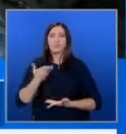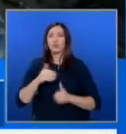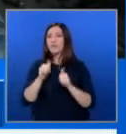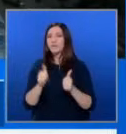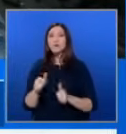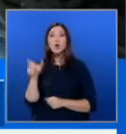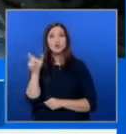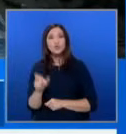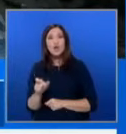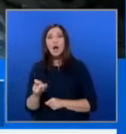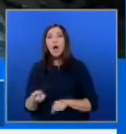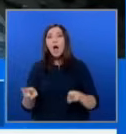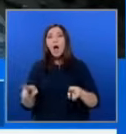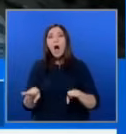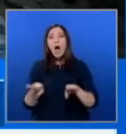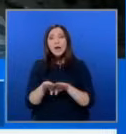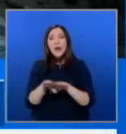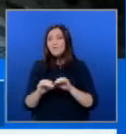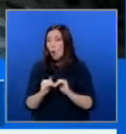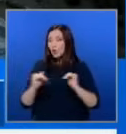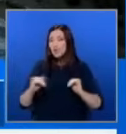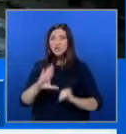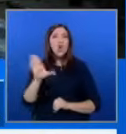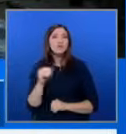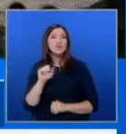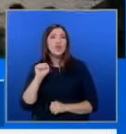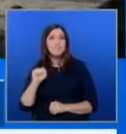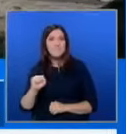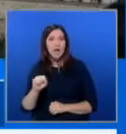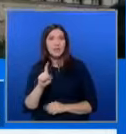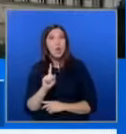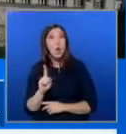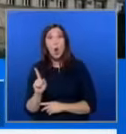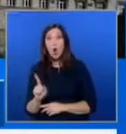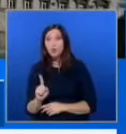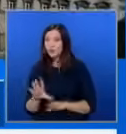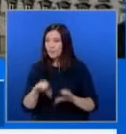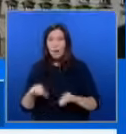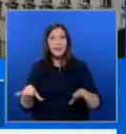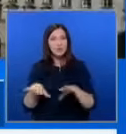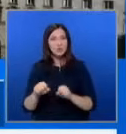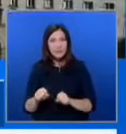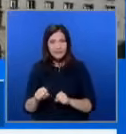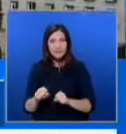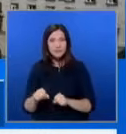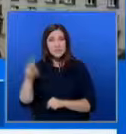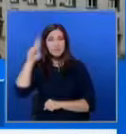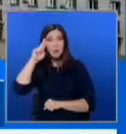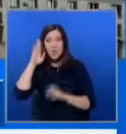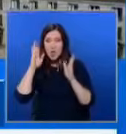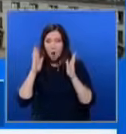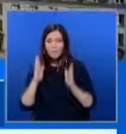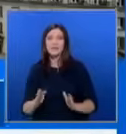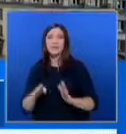фигура на човек, равно отдалечен от всички партии, който да поеме ангажменти за изпълнение на